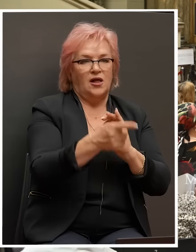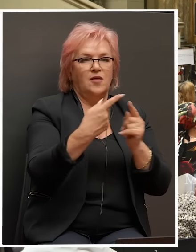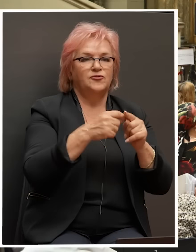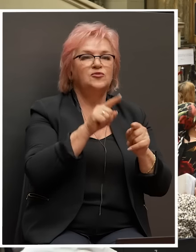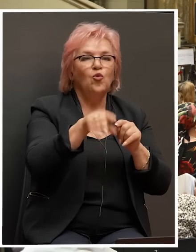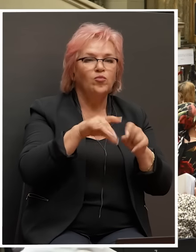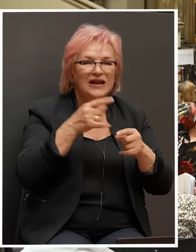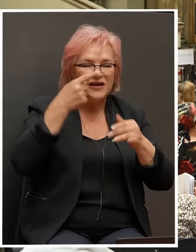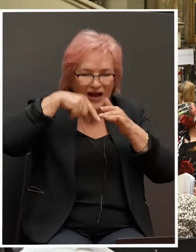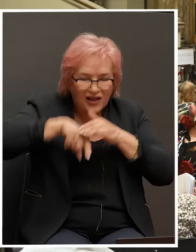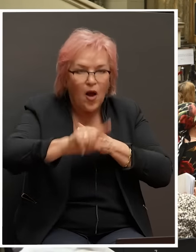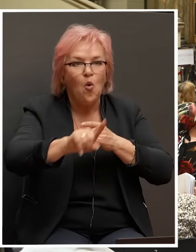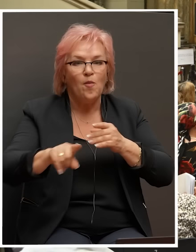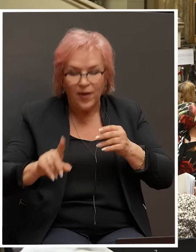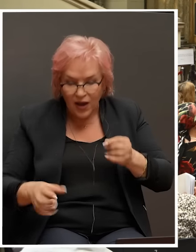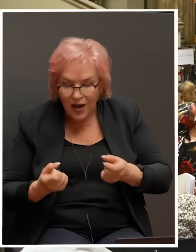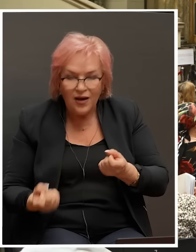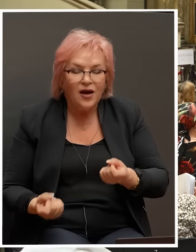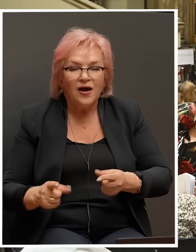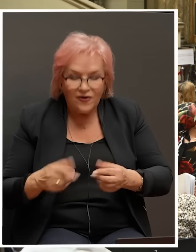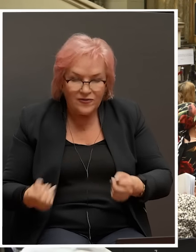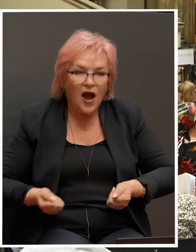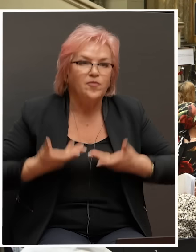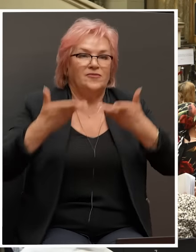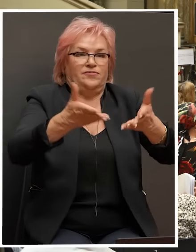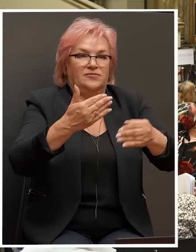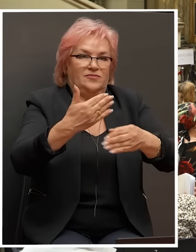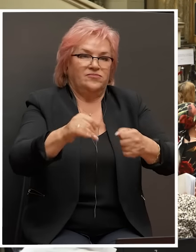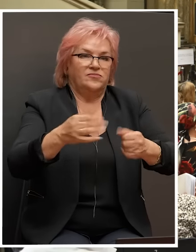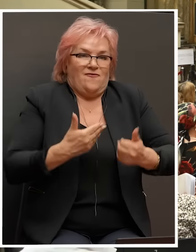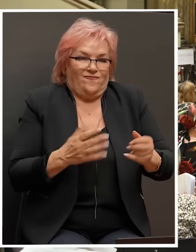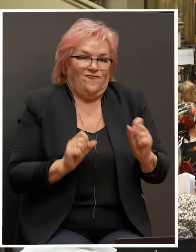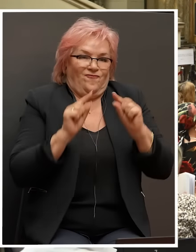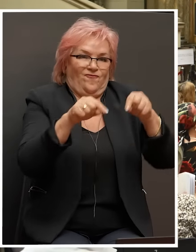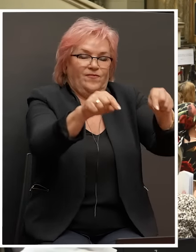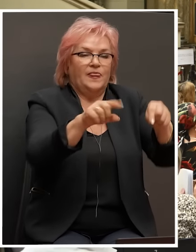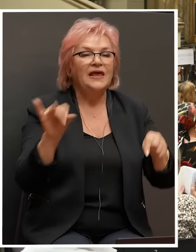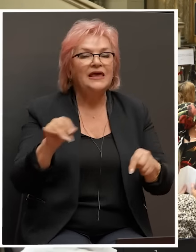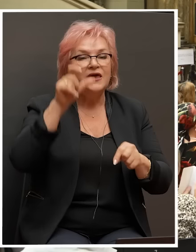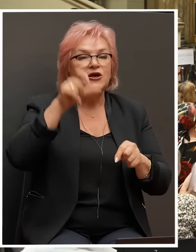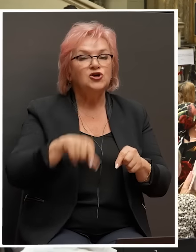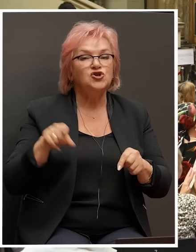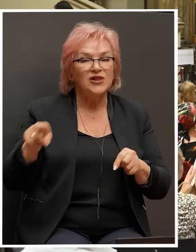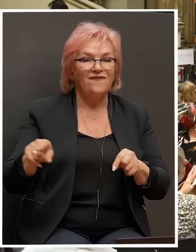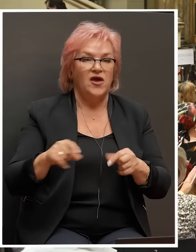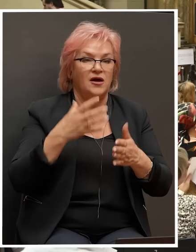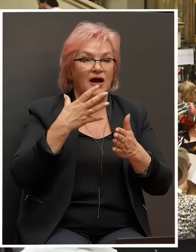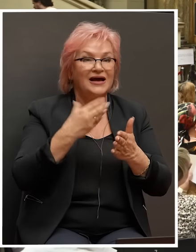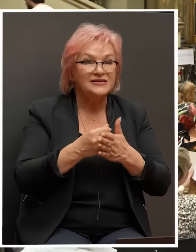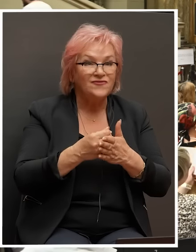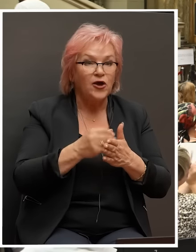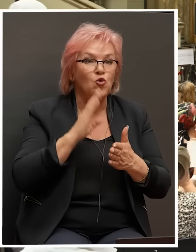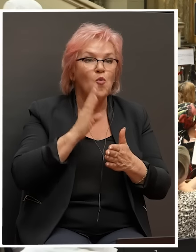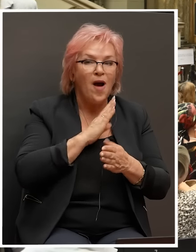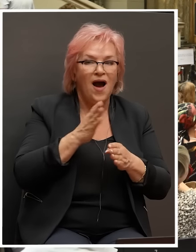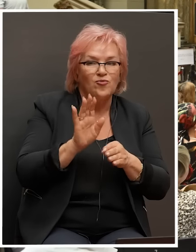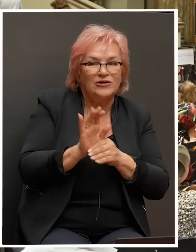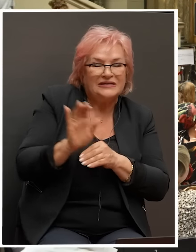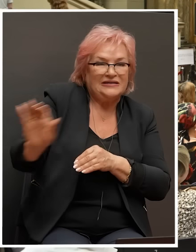катакомб. И поскольку император Константин был человеком очень мудрым, и маму свою отселил подальше от Палатина, потому